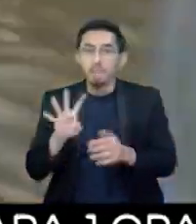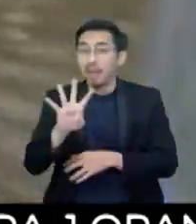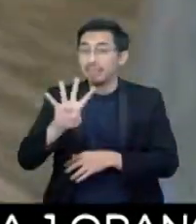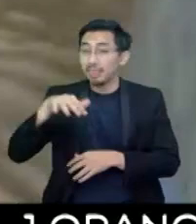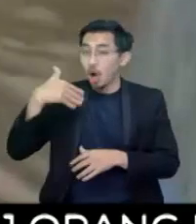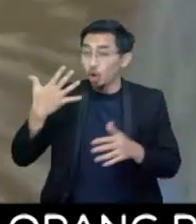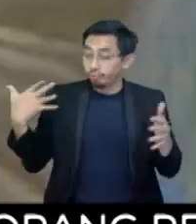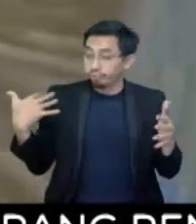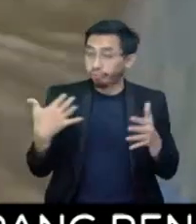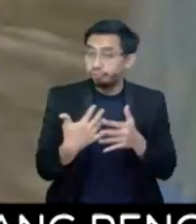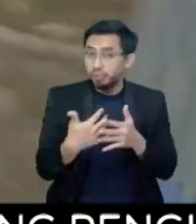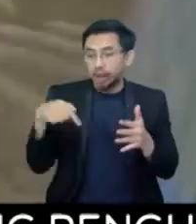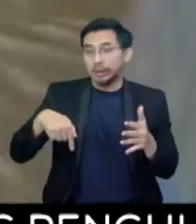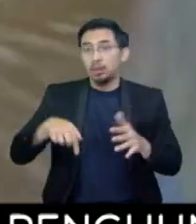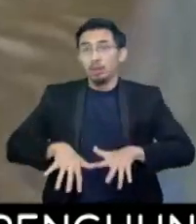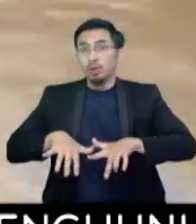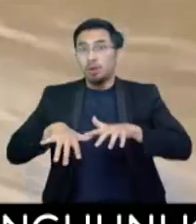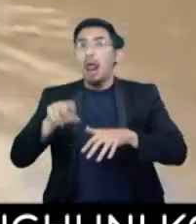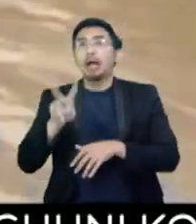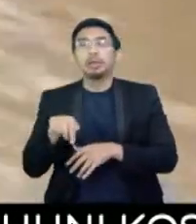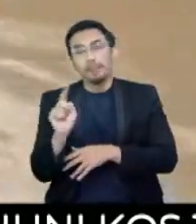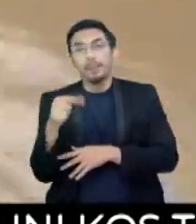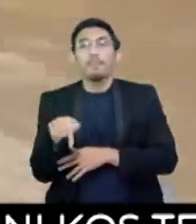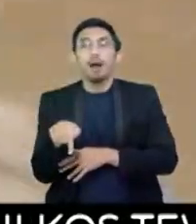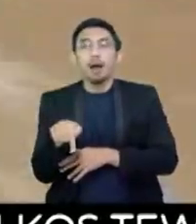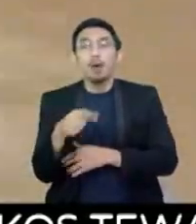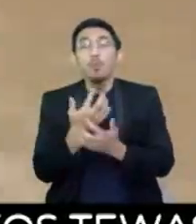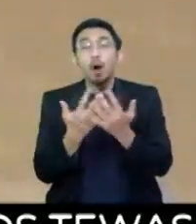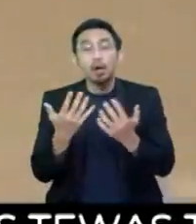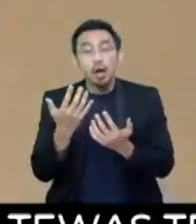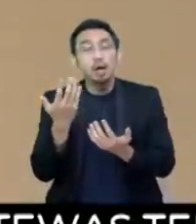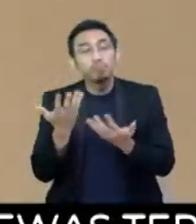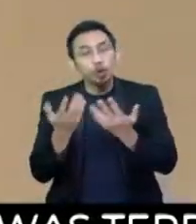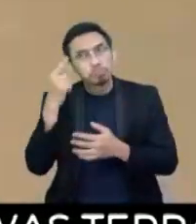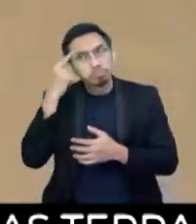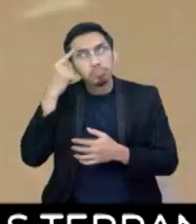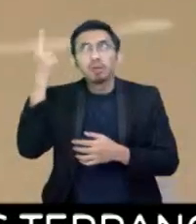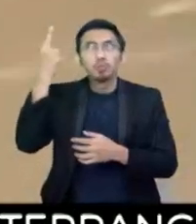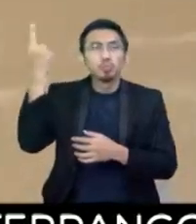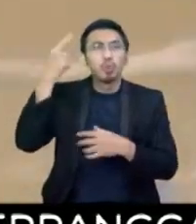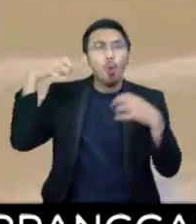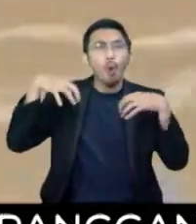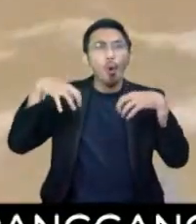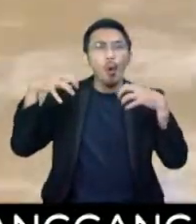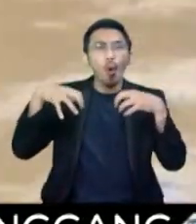ini tidak terendam banjir. Warga menduga selain faktor curah hujan tinggi, banjir juga disebabkan air kiriman dari